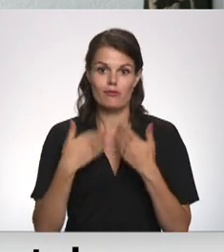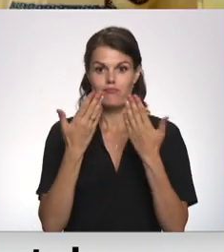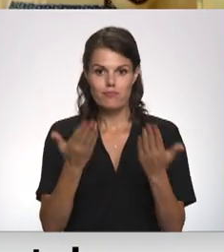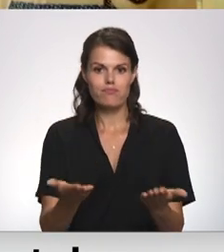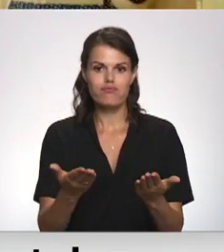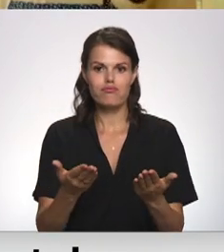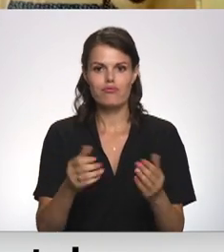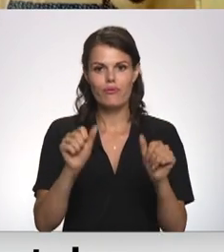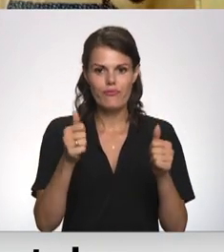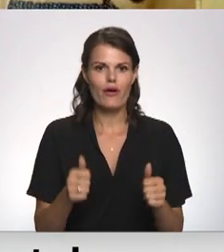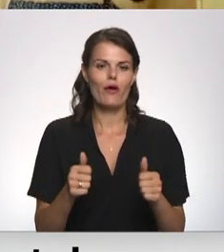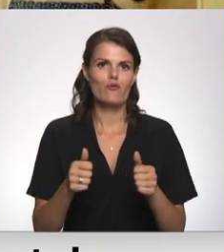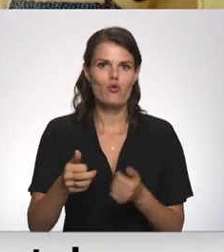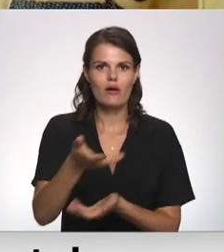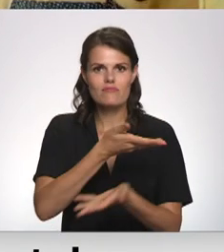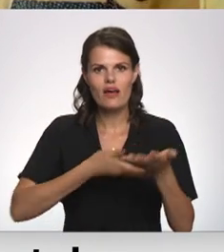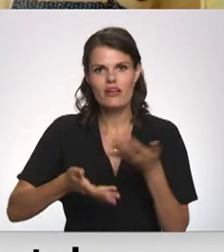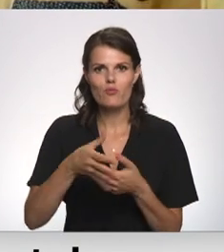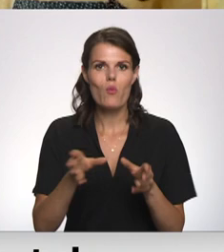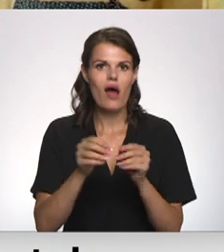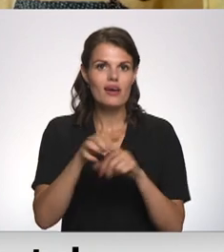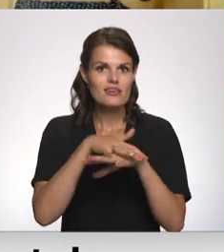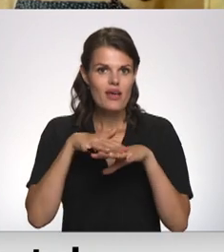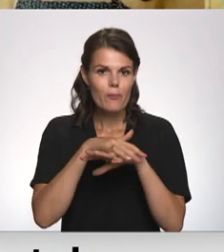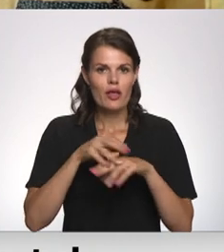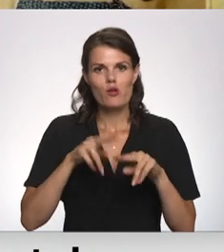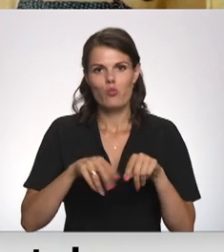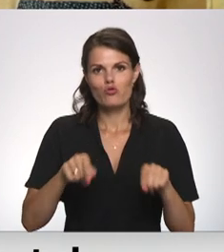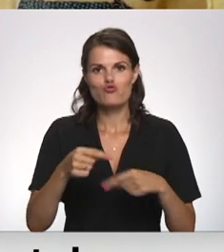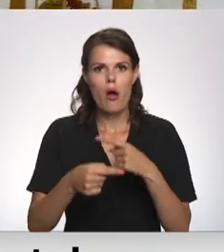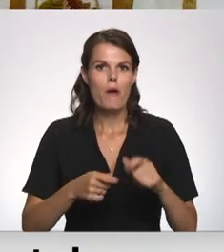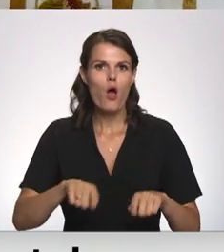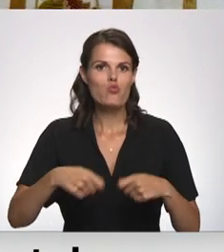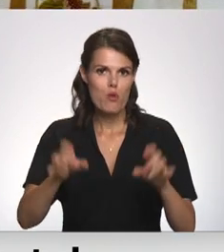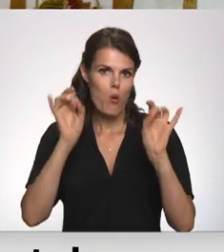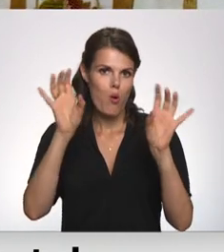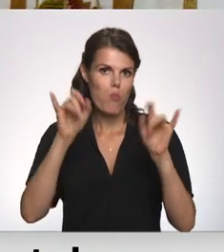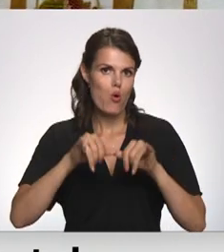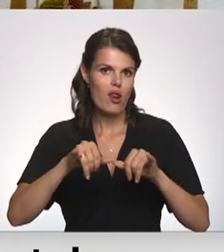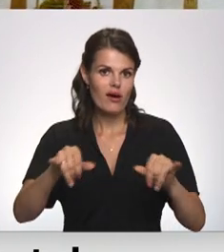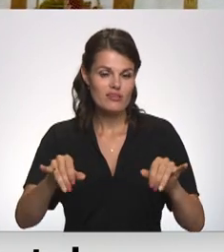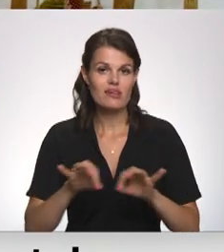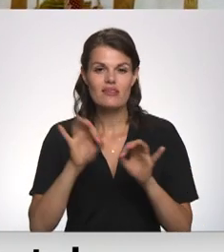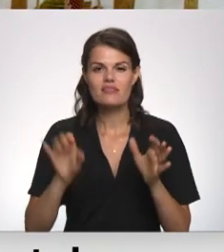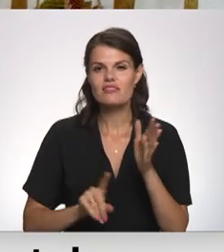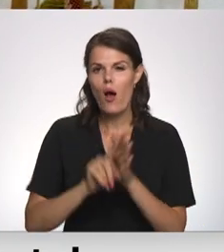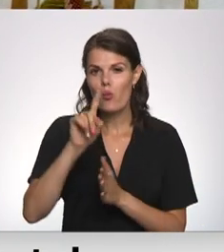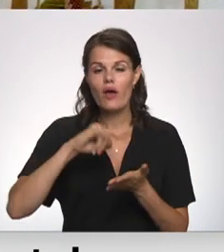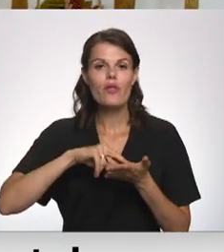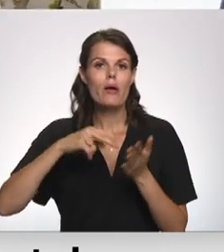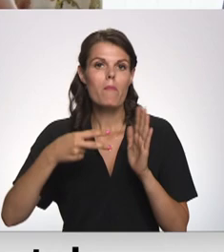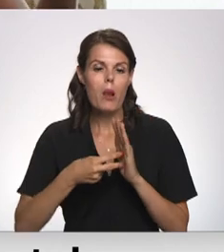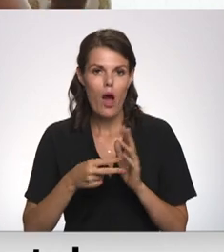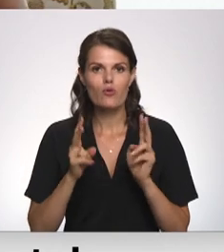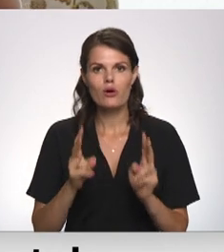veidot atgriezenisko saiti ar sabiedrību un šo mantojumu popularizēt. Ja sākotnēji bija plānots, ka izstāde Kāziet Kurzemes